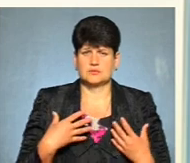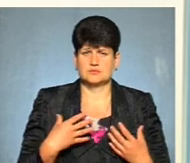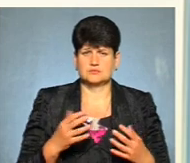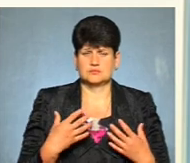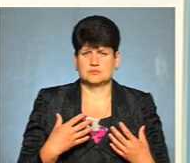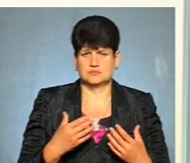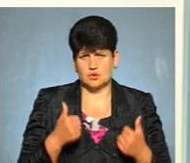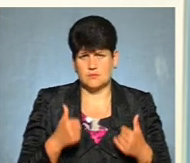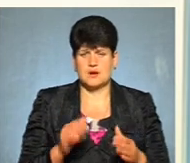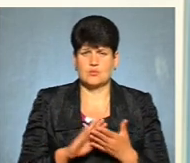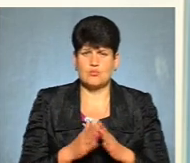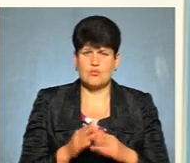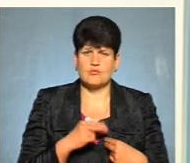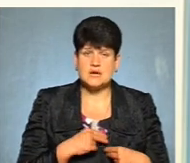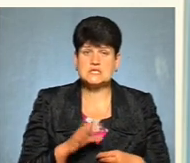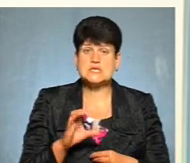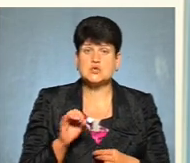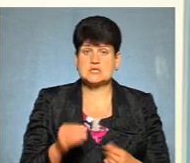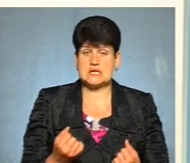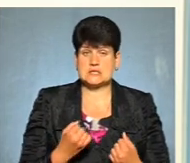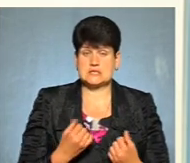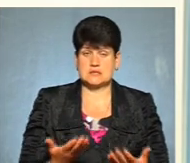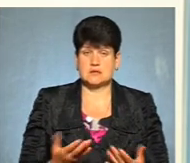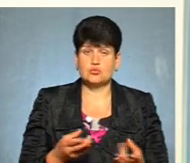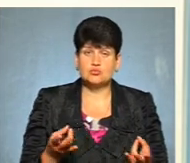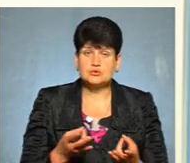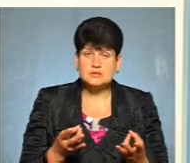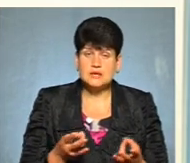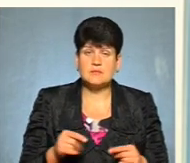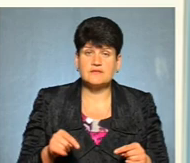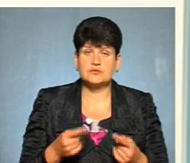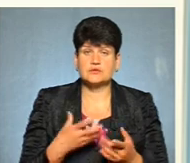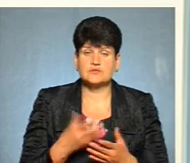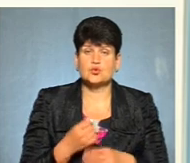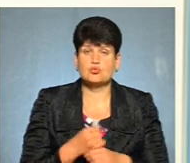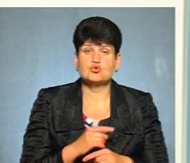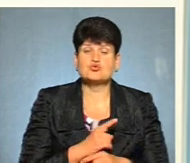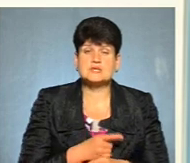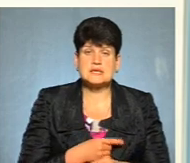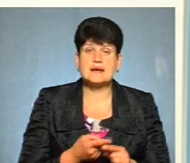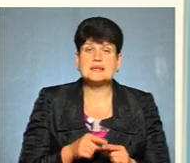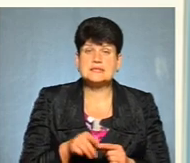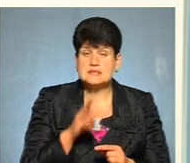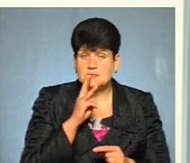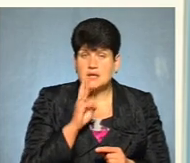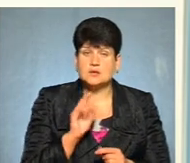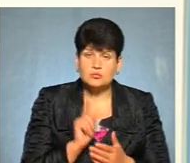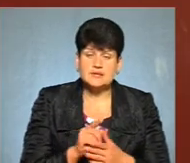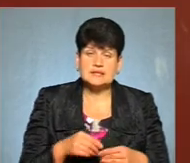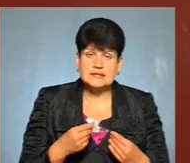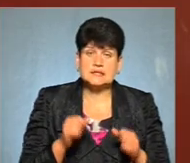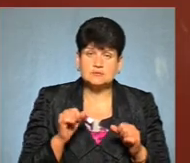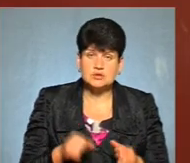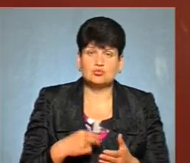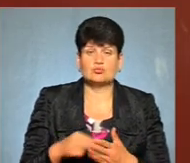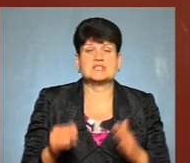праці і соціального захисту. Йому треба, власне, відтворити свою робочу силу. Але ця заробітна плата повинна йому дати можливість